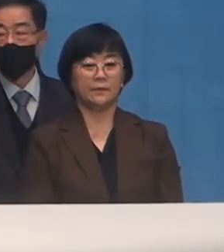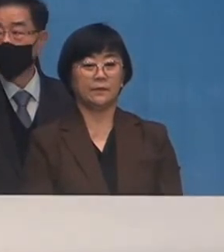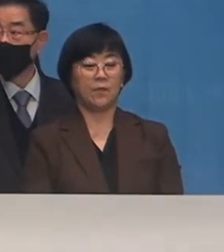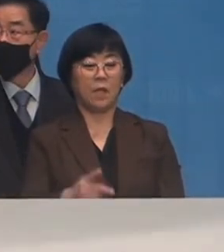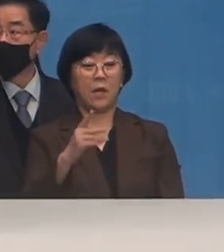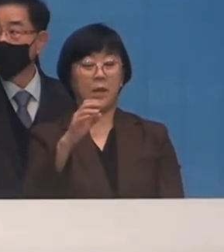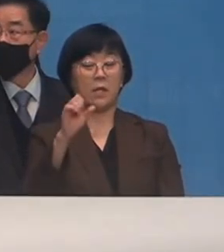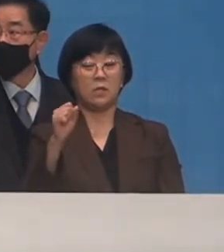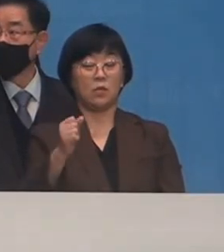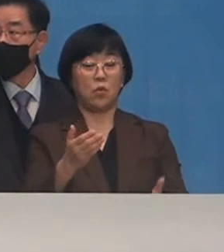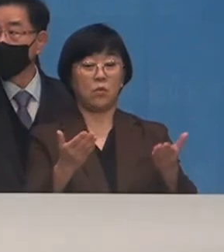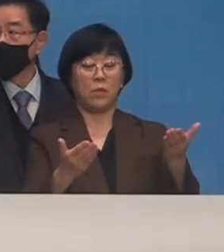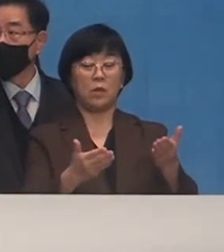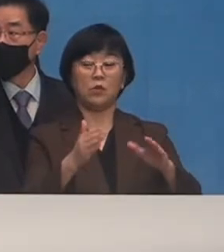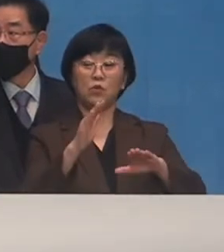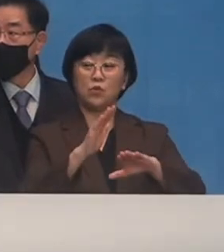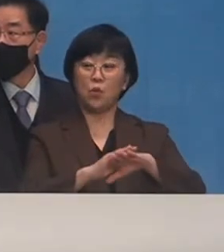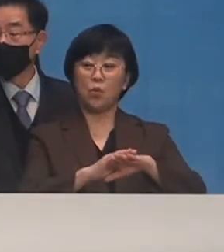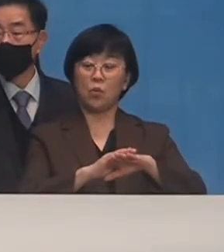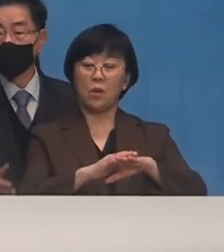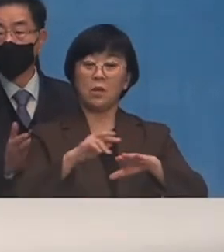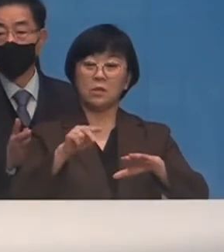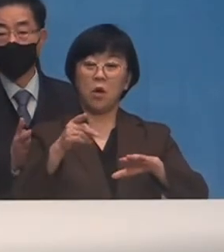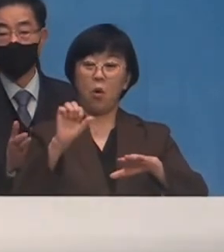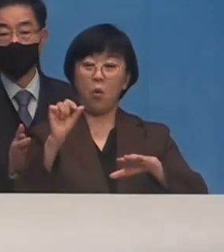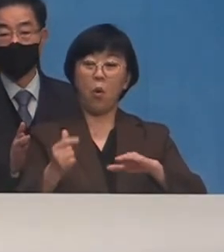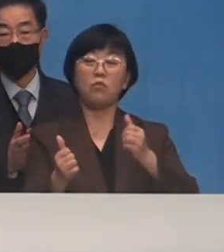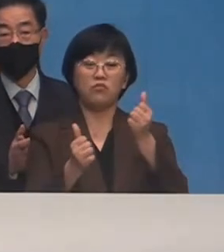KBS 노동조합 손성호 부위원장님 모셨습니다.